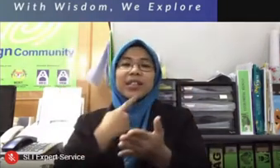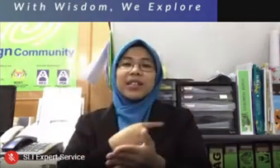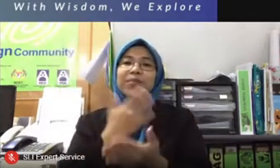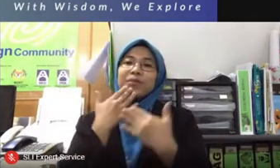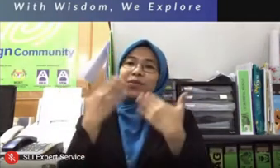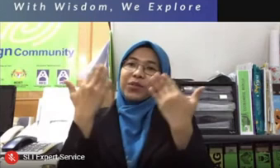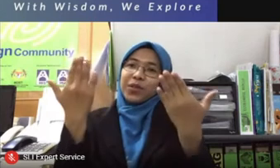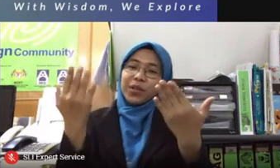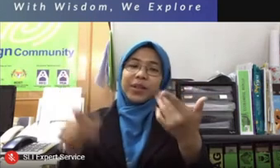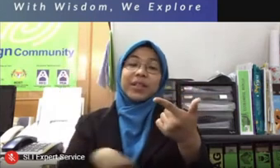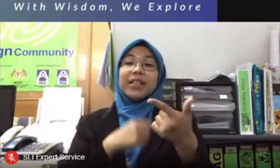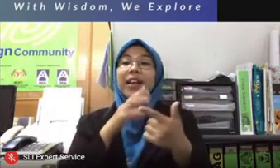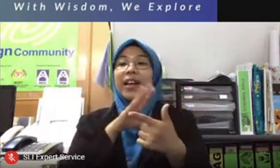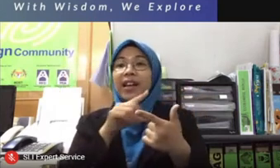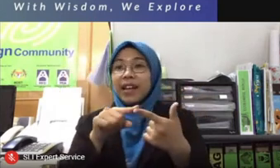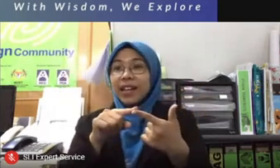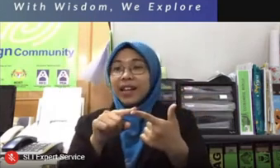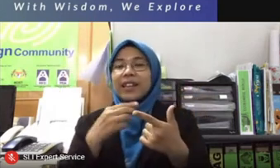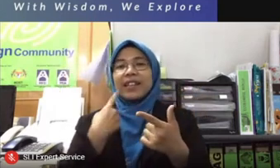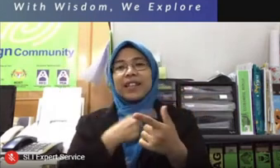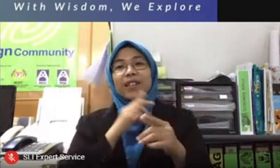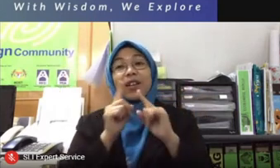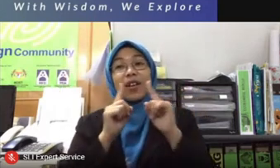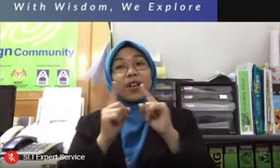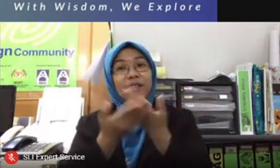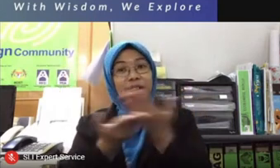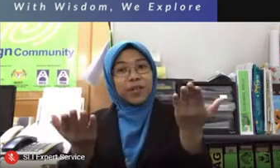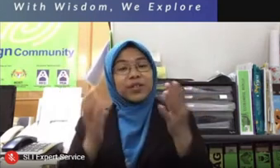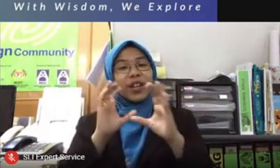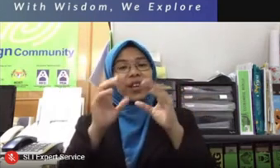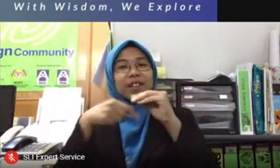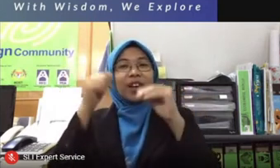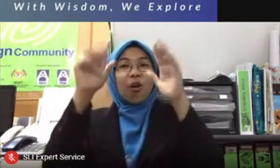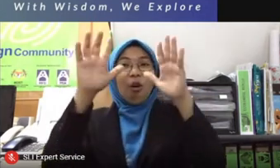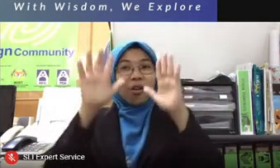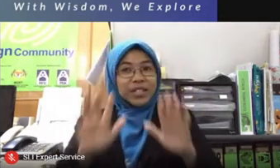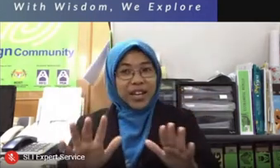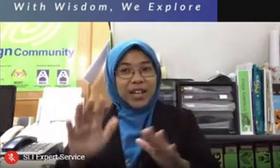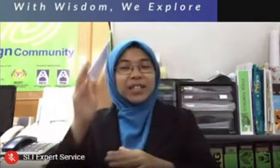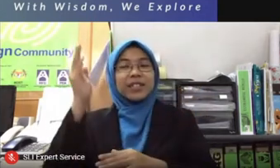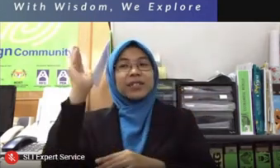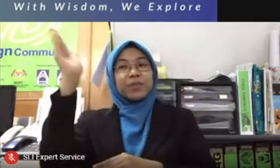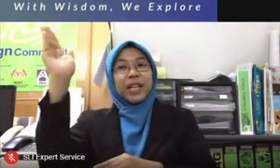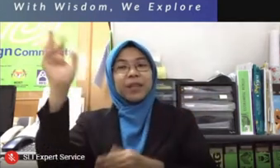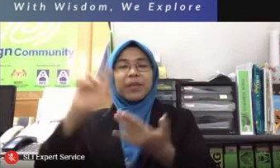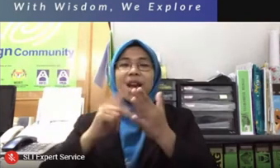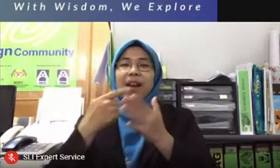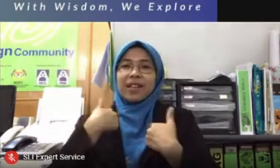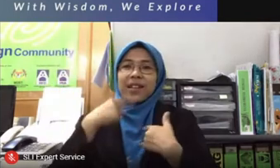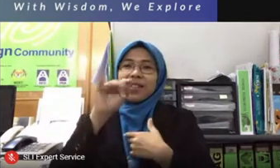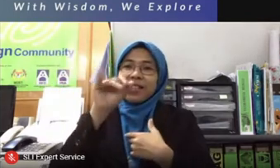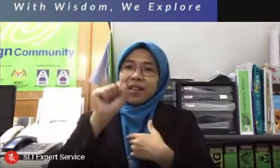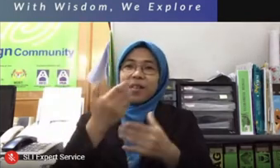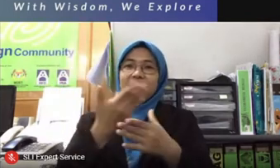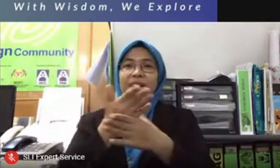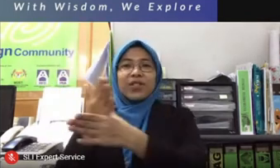Kemudian seperti yang sedia maklum, hari ni saya akan bercakap tentang awesome speaker. Adalah tips-tips saya yang akan saya kongsikan.